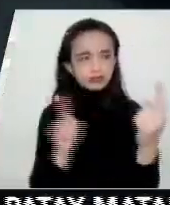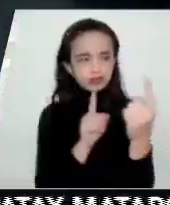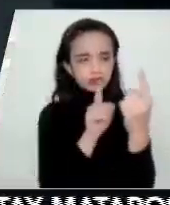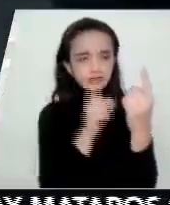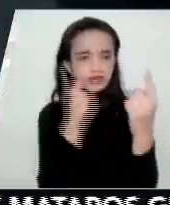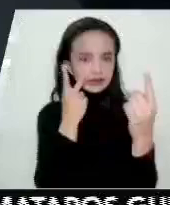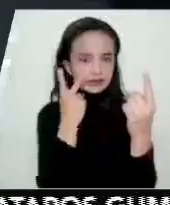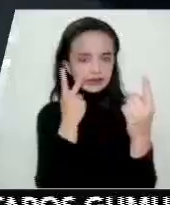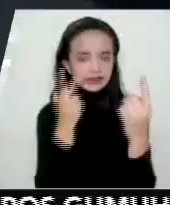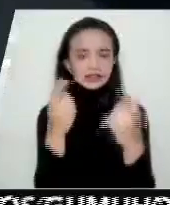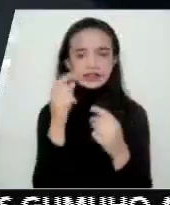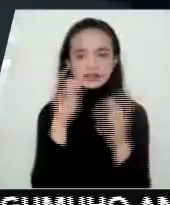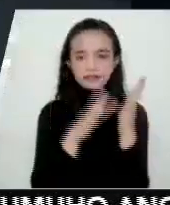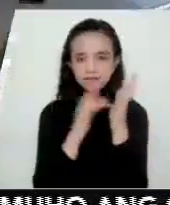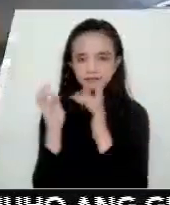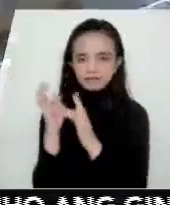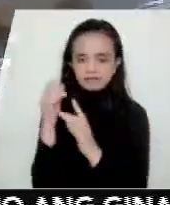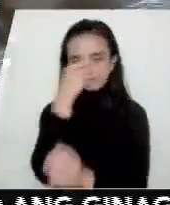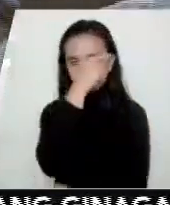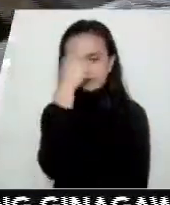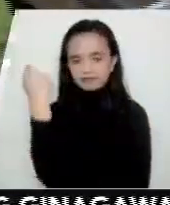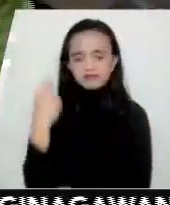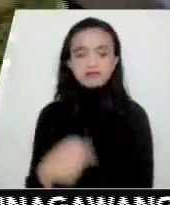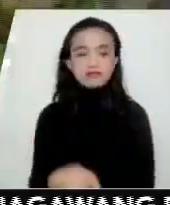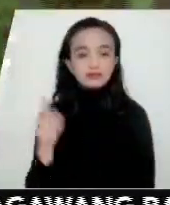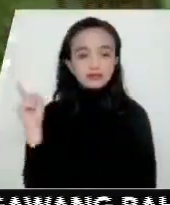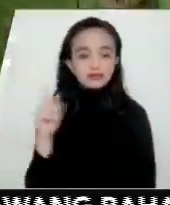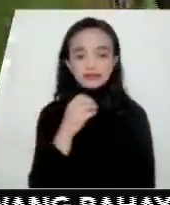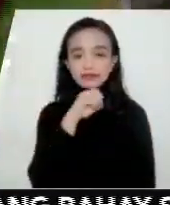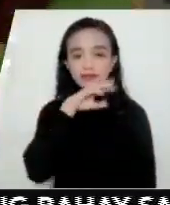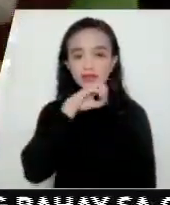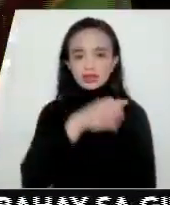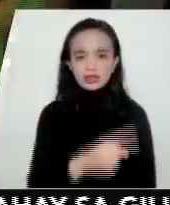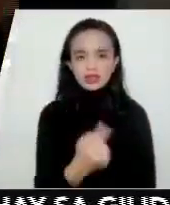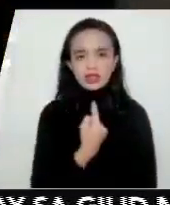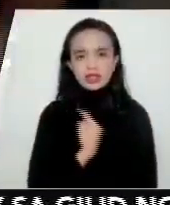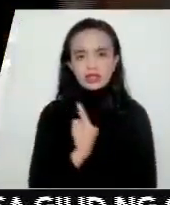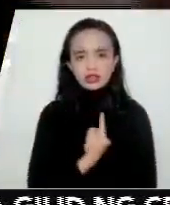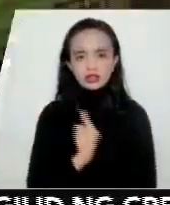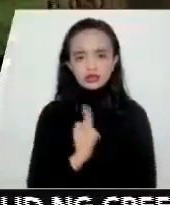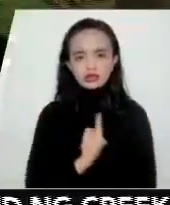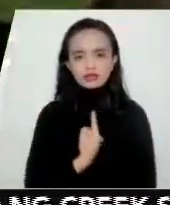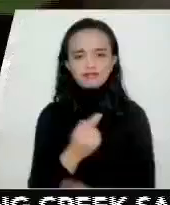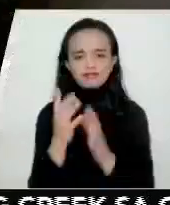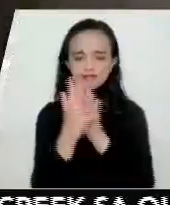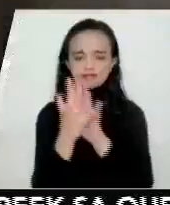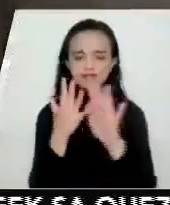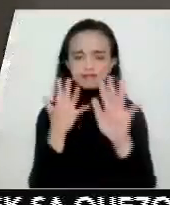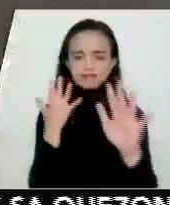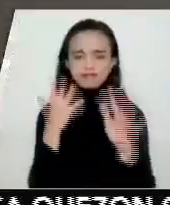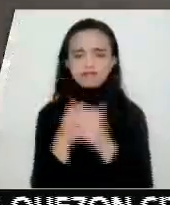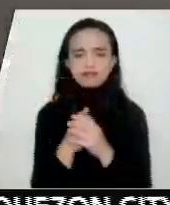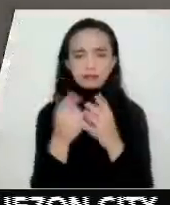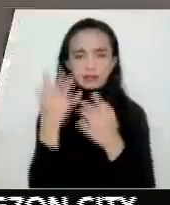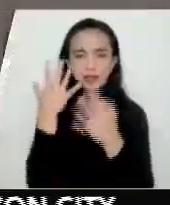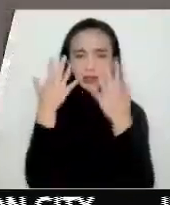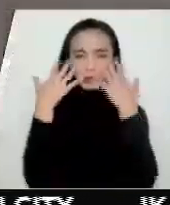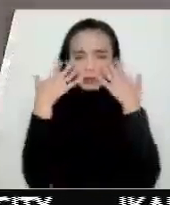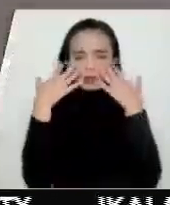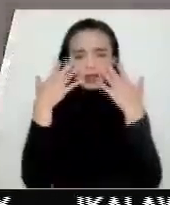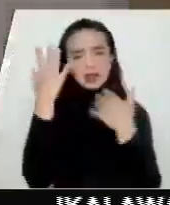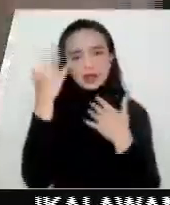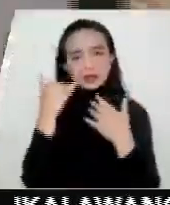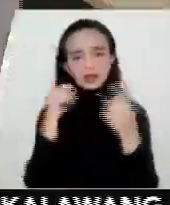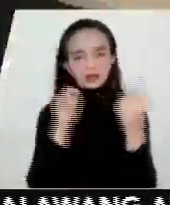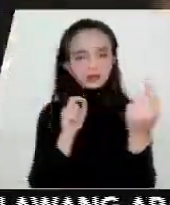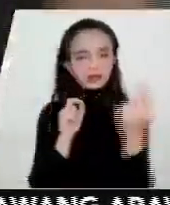Lola Caroline, 72 anyos, mag-isang pumila para sa pahalik, hindi niya napigilang maluha matapos makalapit sa